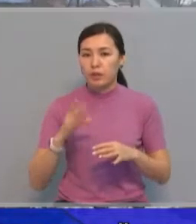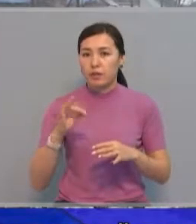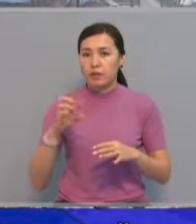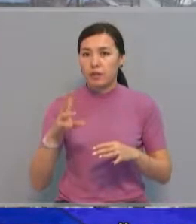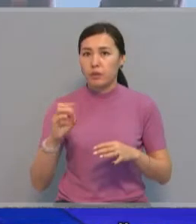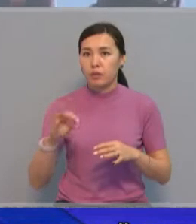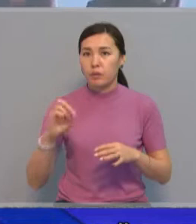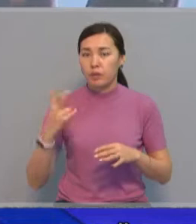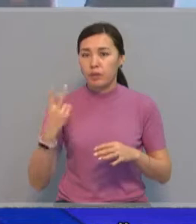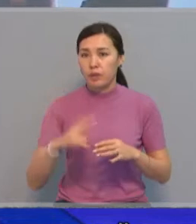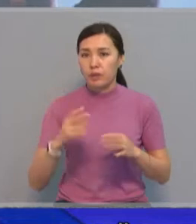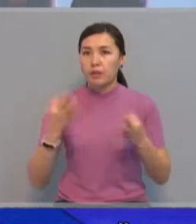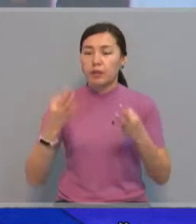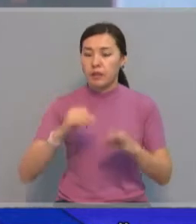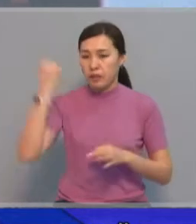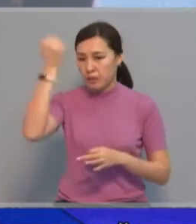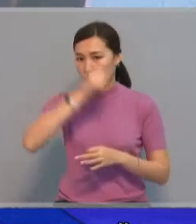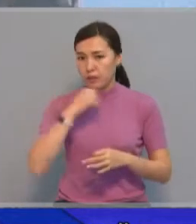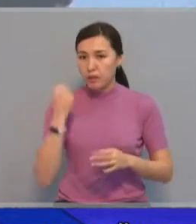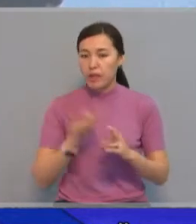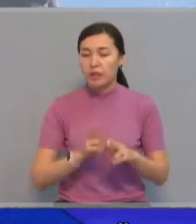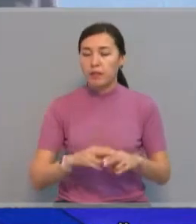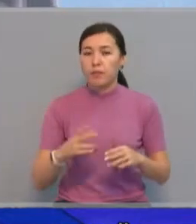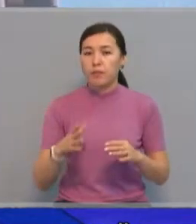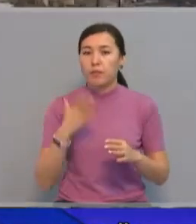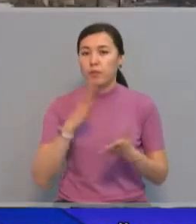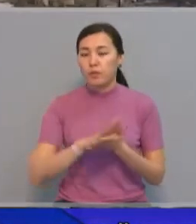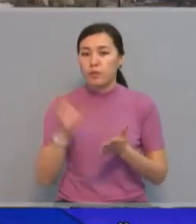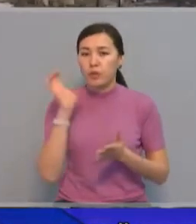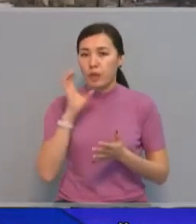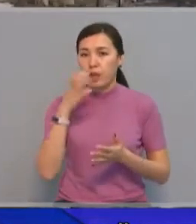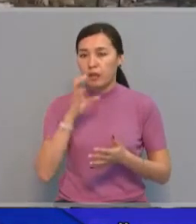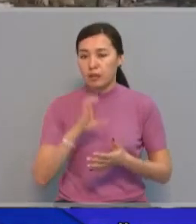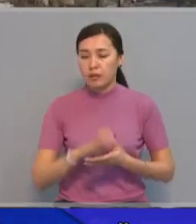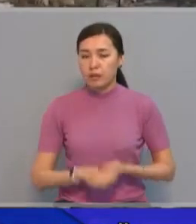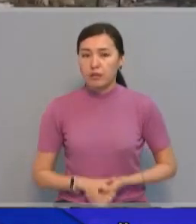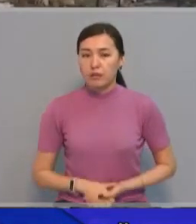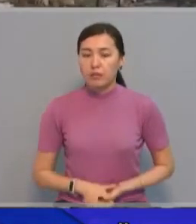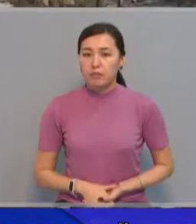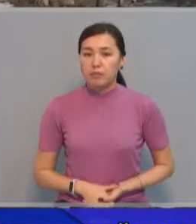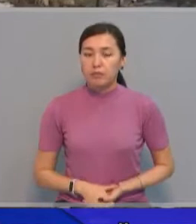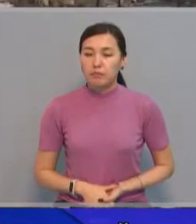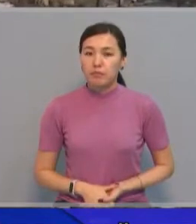Кызылжар, Кокбулак 20 лет независимости стали потреблять чистую питьевую воду.